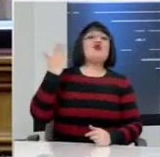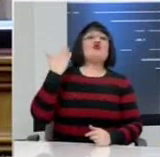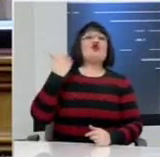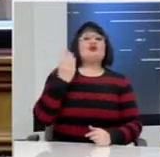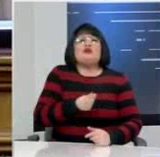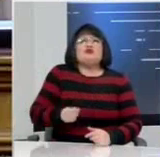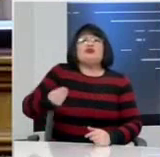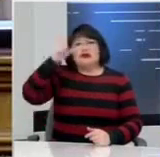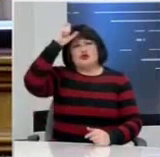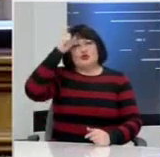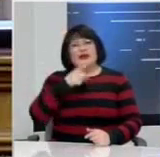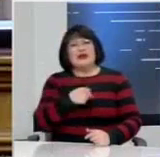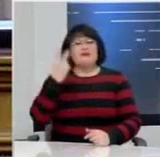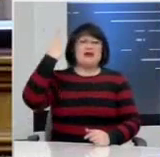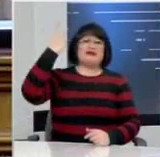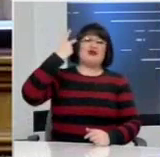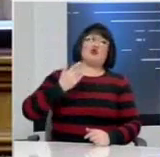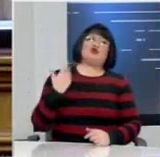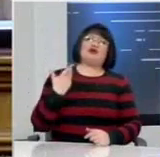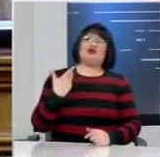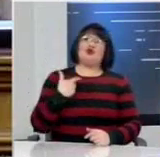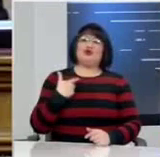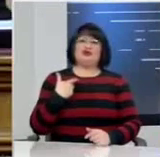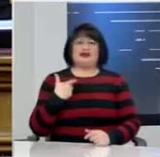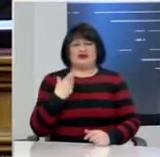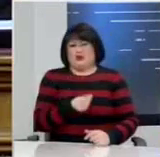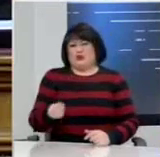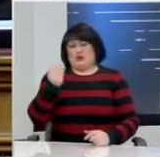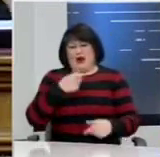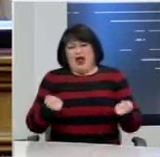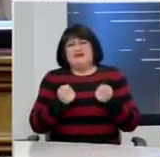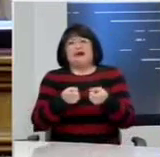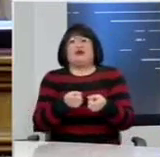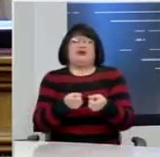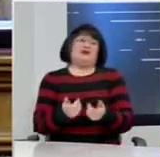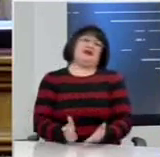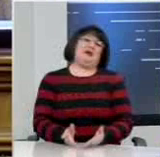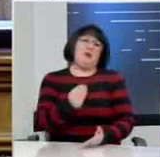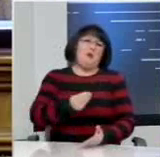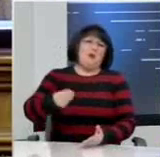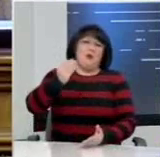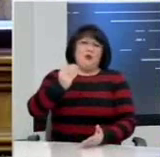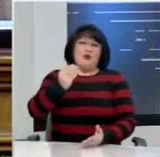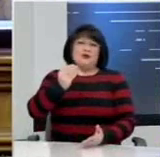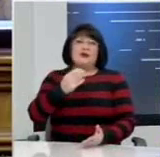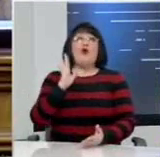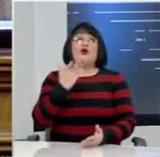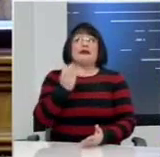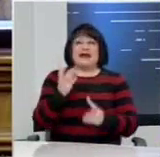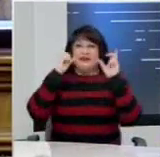εντείνονται, μας κατηγορούσαν τότε ότι δραματοποιούμε δίθεν τις εξελίξεις, μόλις ανέλαβαν τη